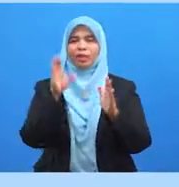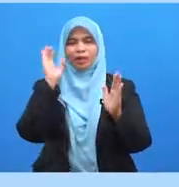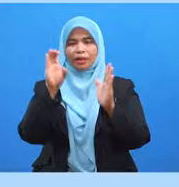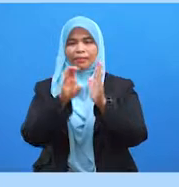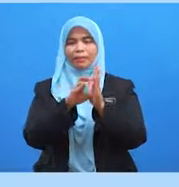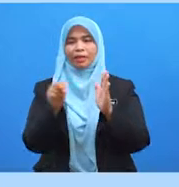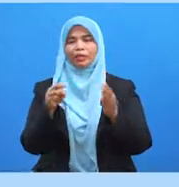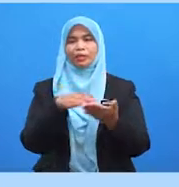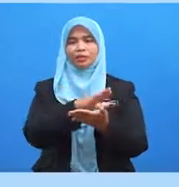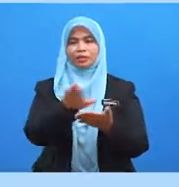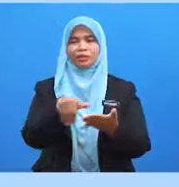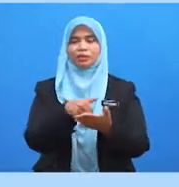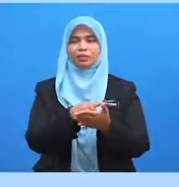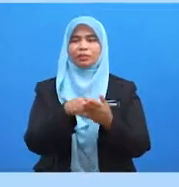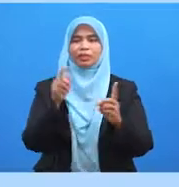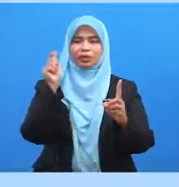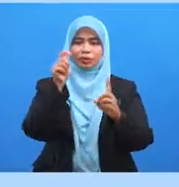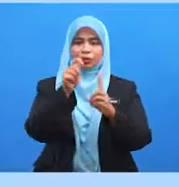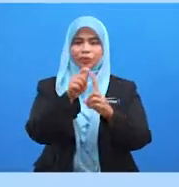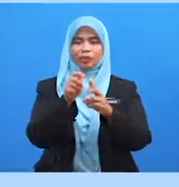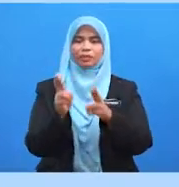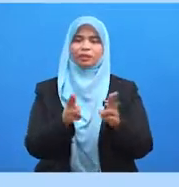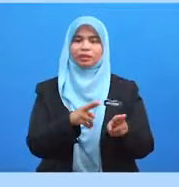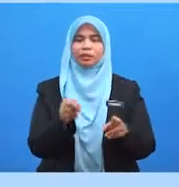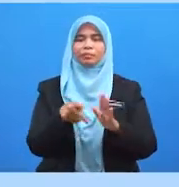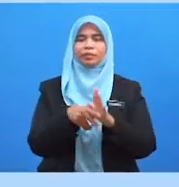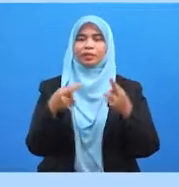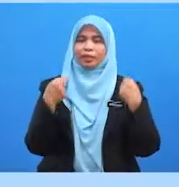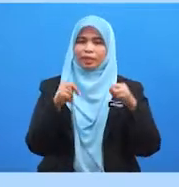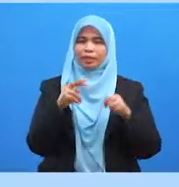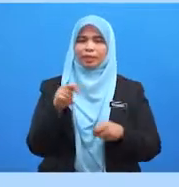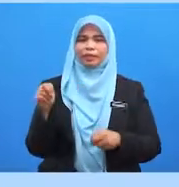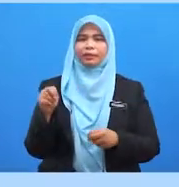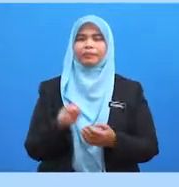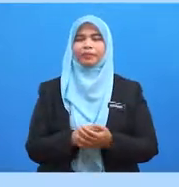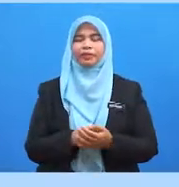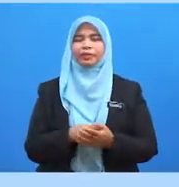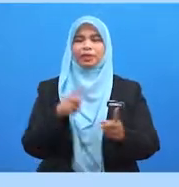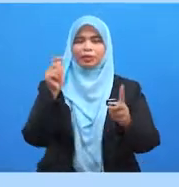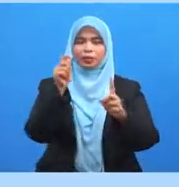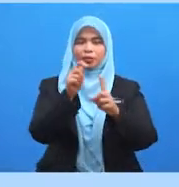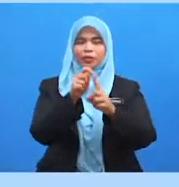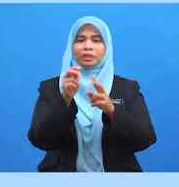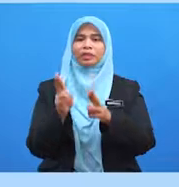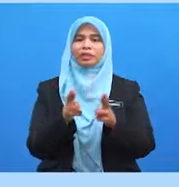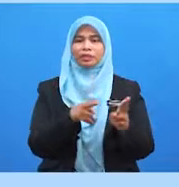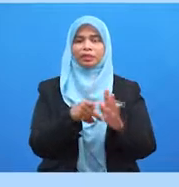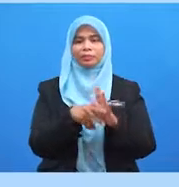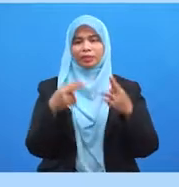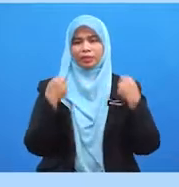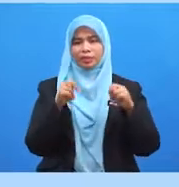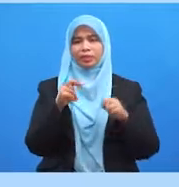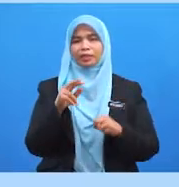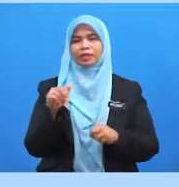gambaran umum tujuan rancangan perniagaan. Tujuan rancangan perniagaan